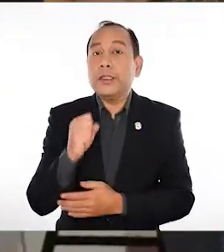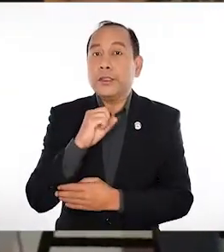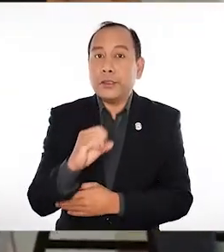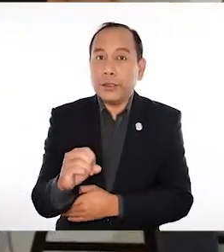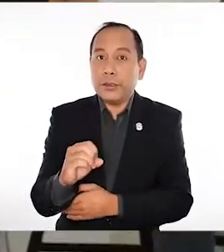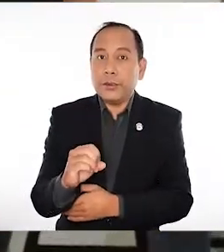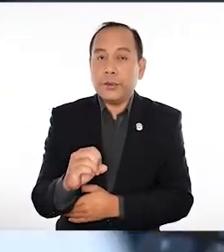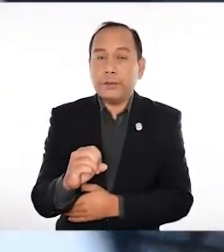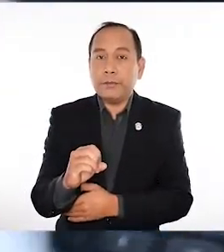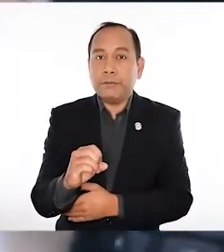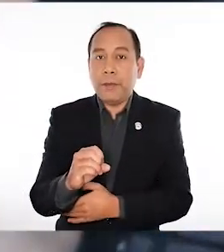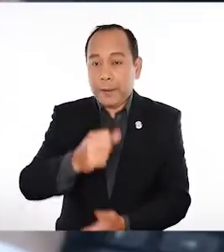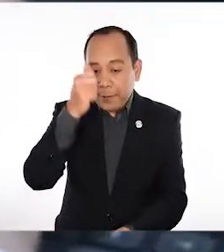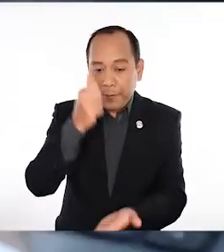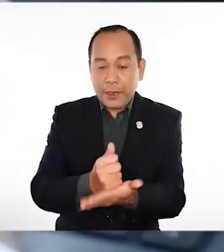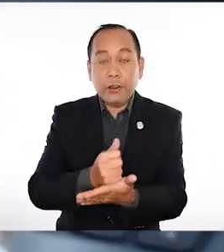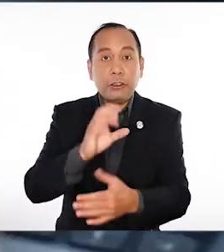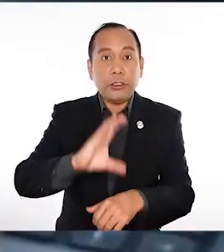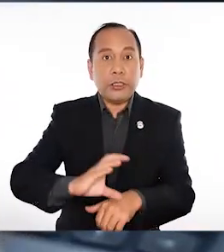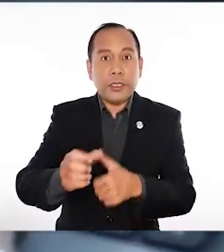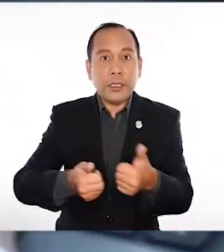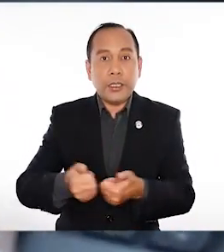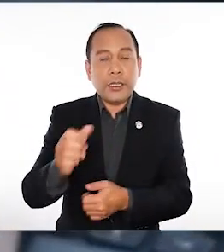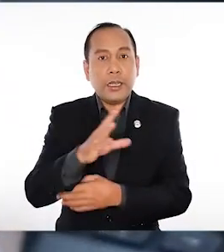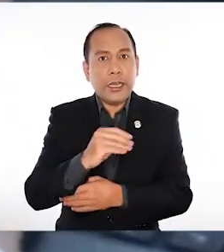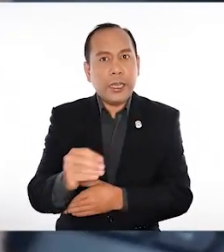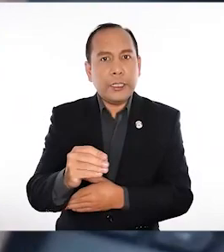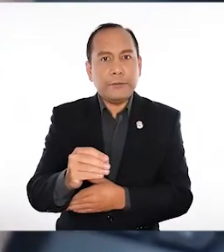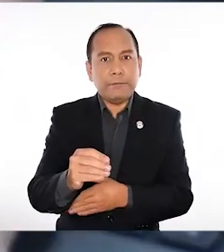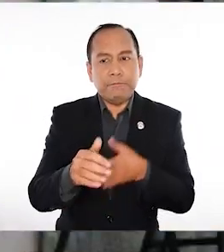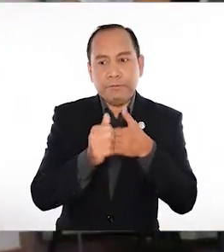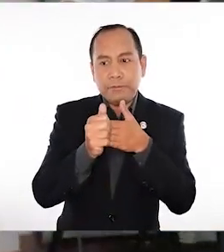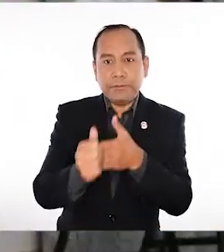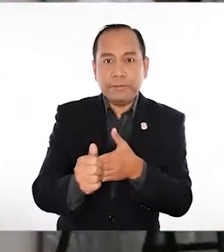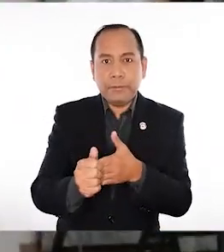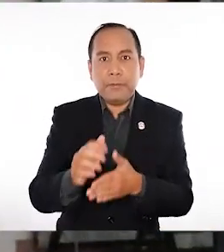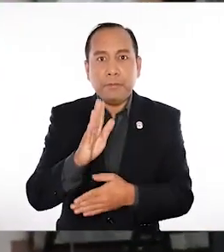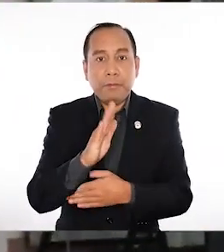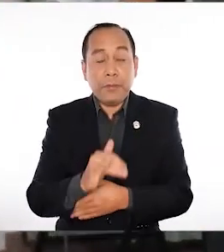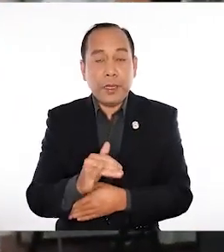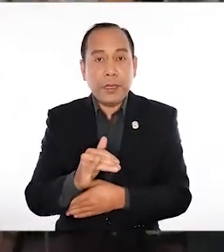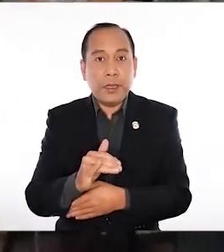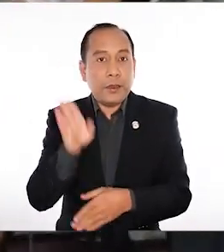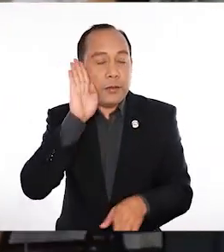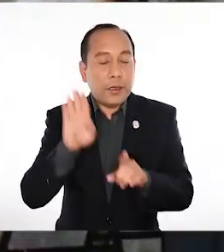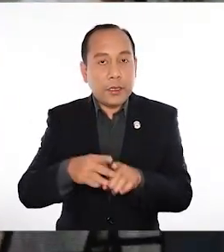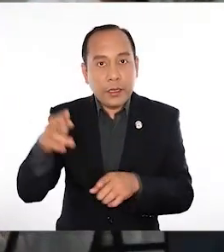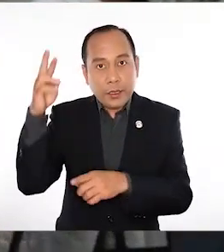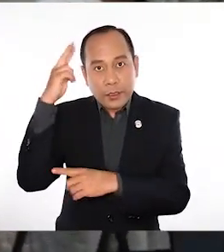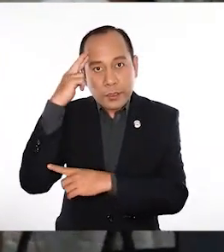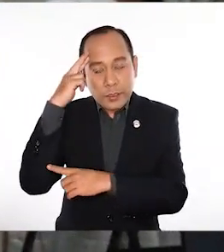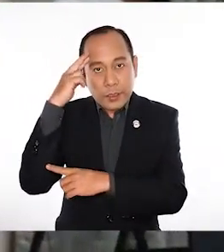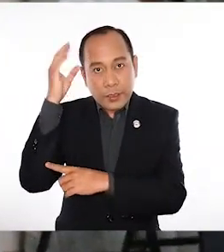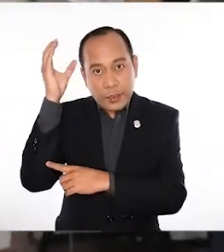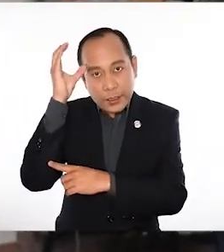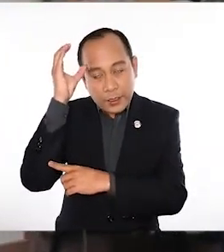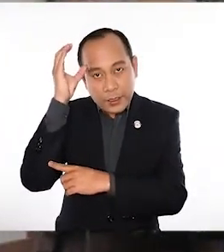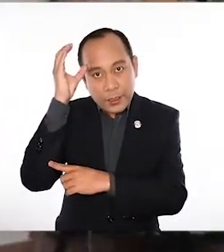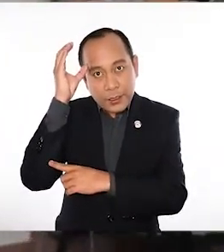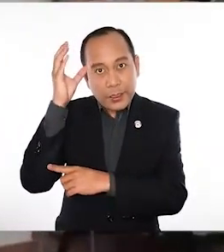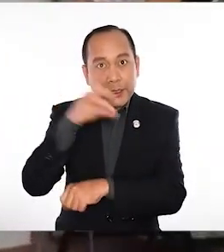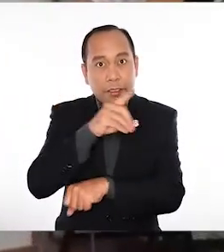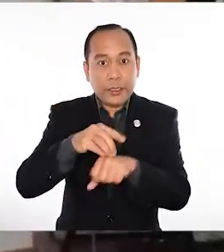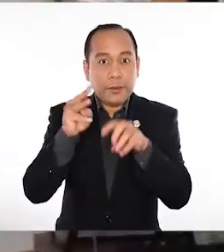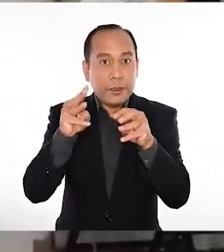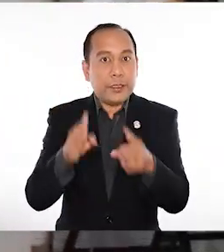sa pagpapatibay ng pamamahala at sa pagsubaybay ng kapatid na Roselito M. Carlos, tagapangasiwa ng